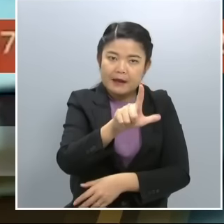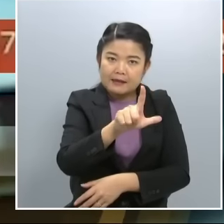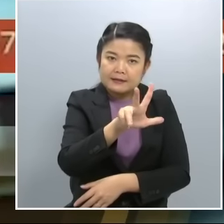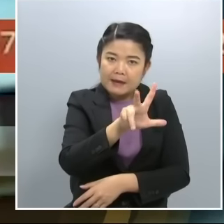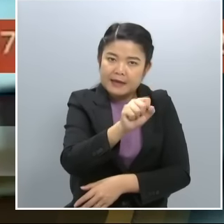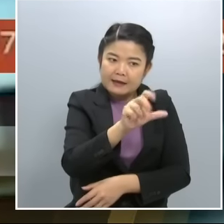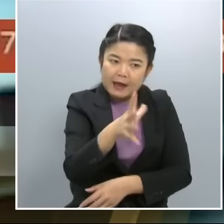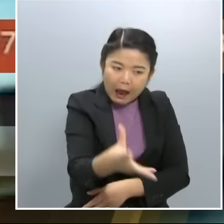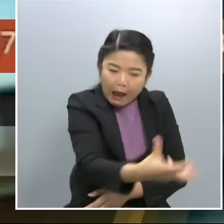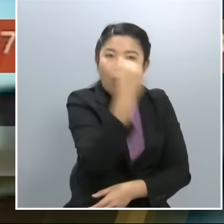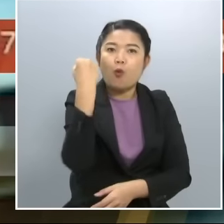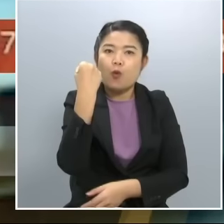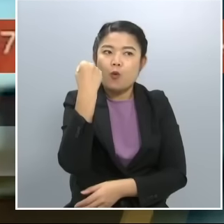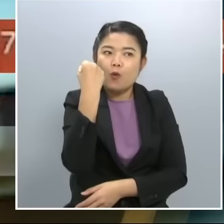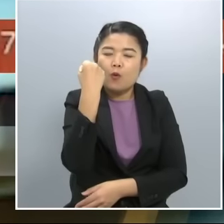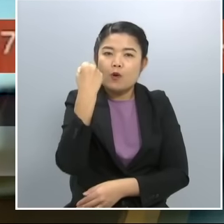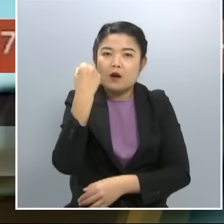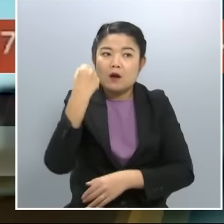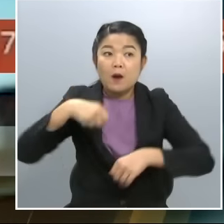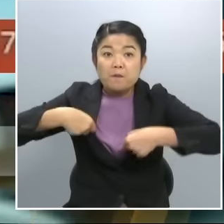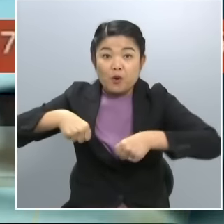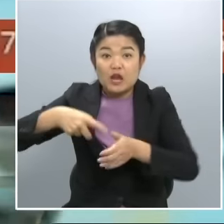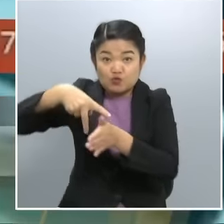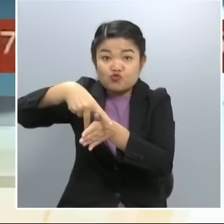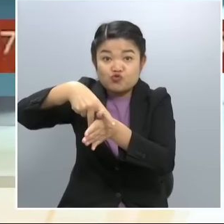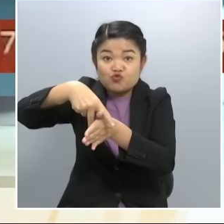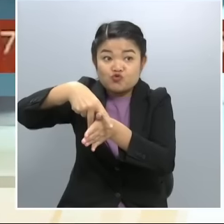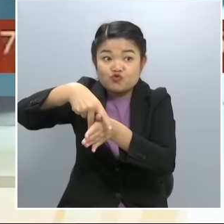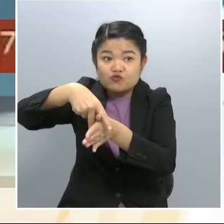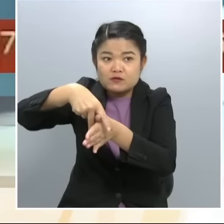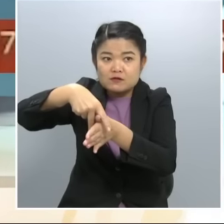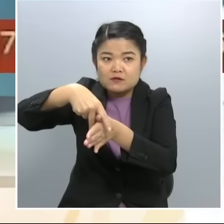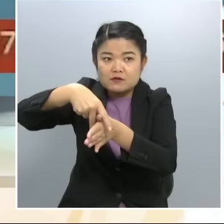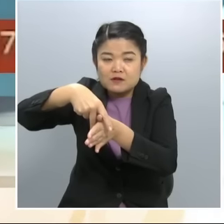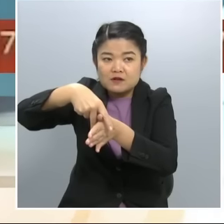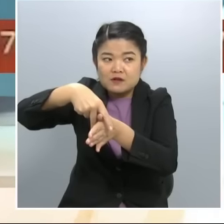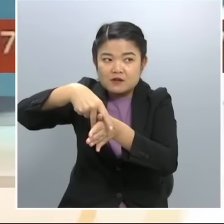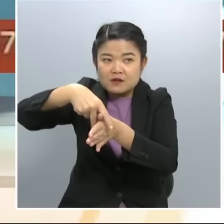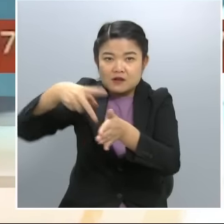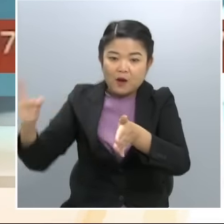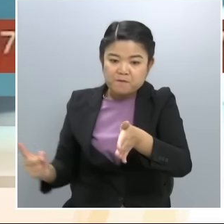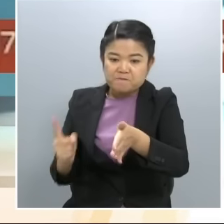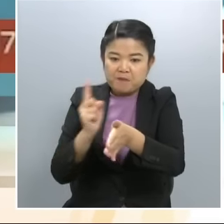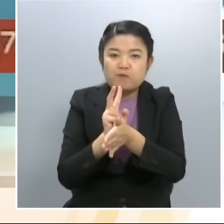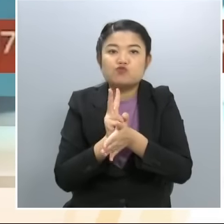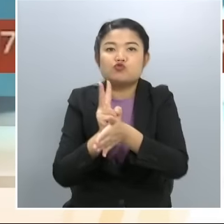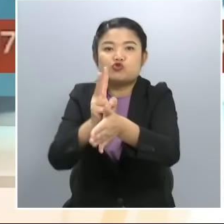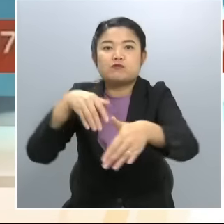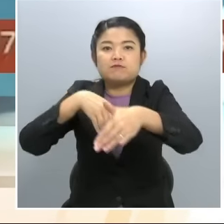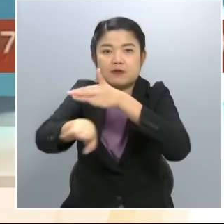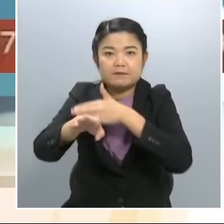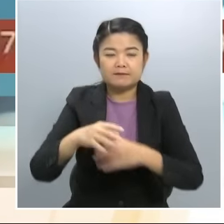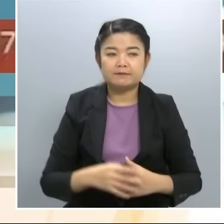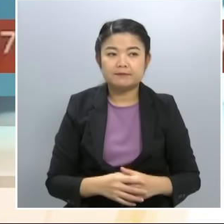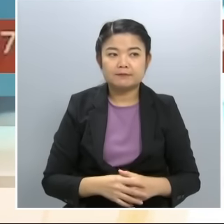มาค่ะแล้วคนที่ซ้อนมอเตอร์ไซค์รออยู่ก็มาขึ้นรถมอเตอร์ไซค์แล้วหลบหนีไปท่านผู้